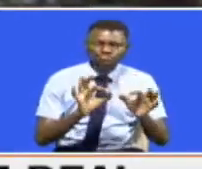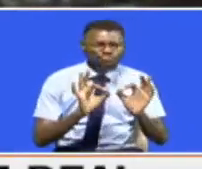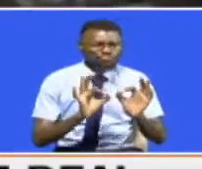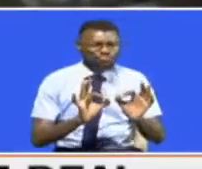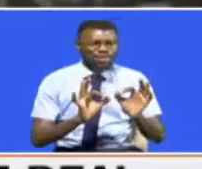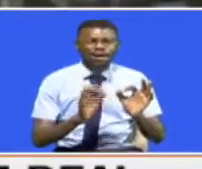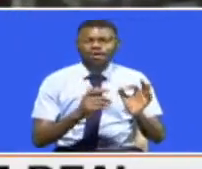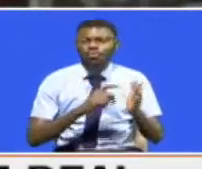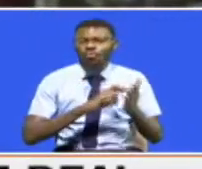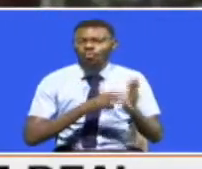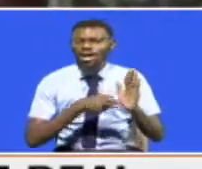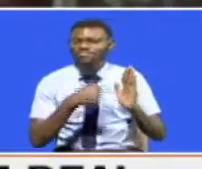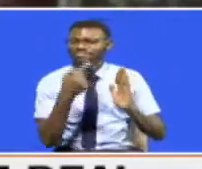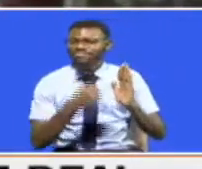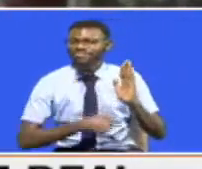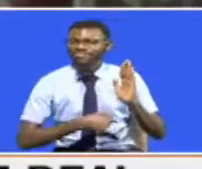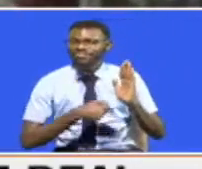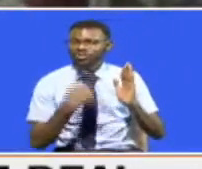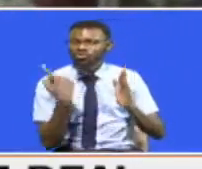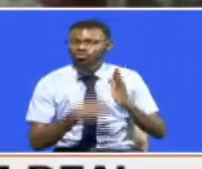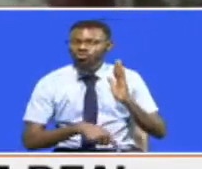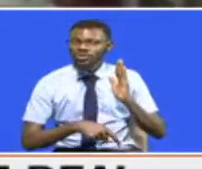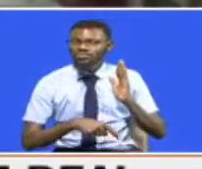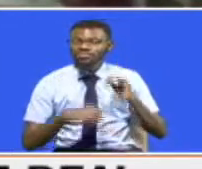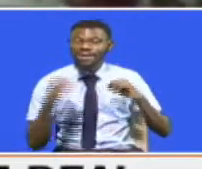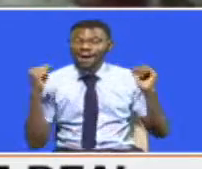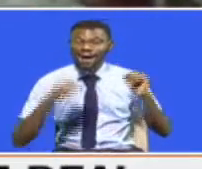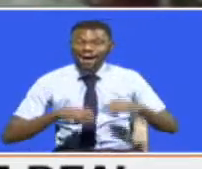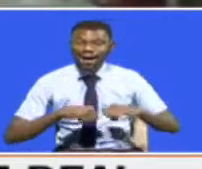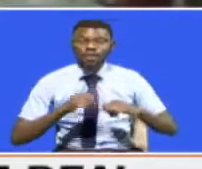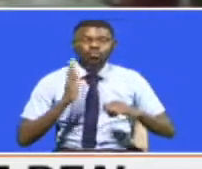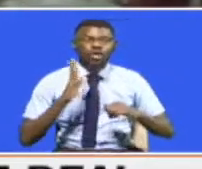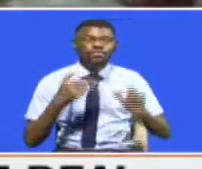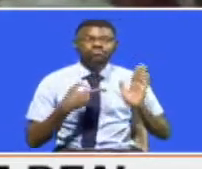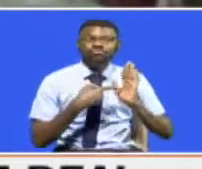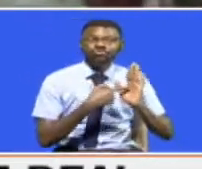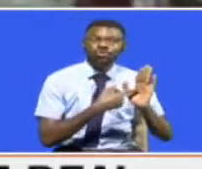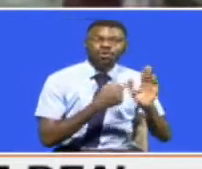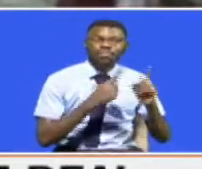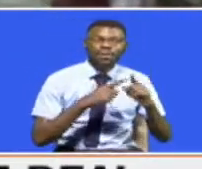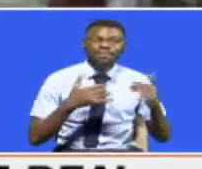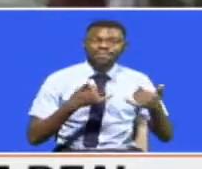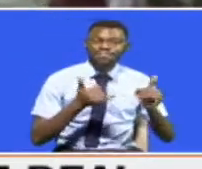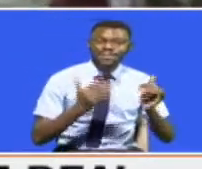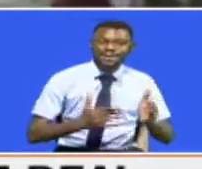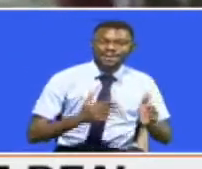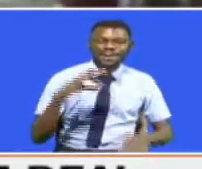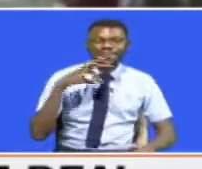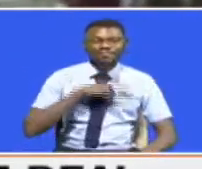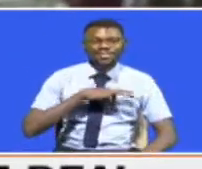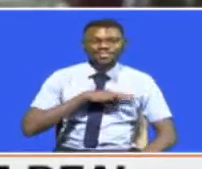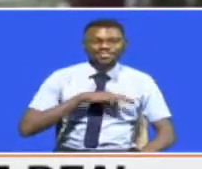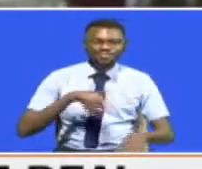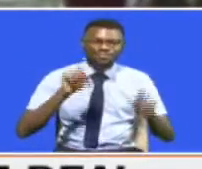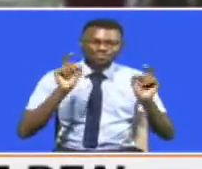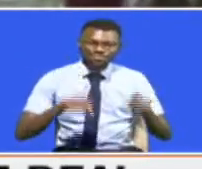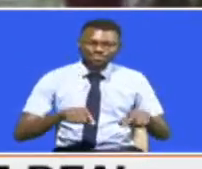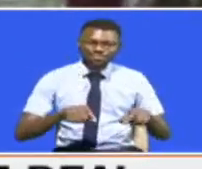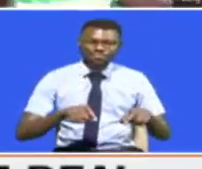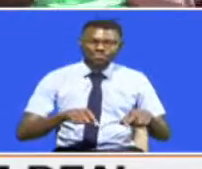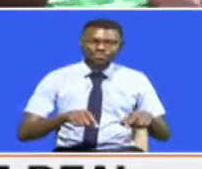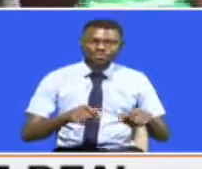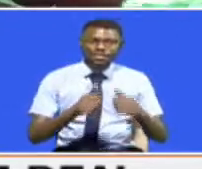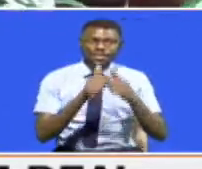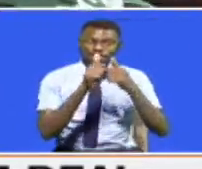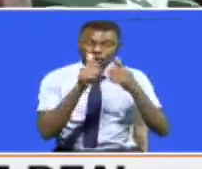ya broadcast. Na at the end of the day ni usema players ndio lazima wakue beneficiaries ya hizo vitu zote.